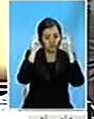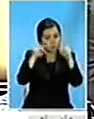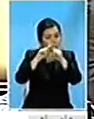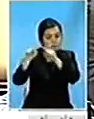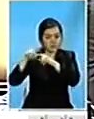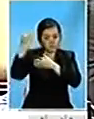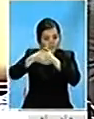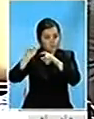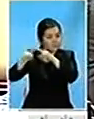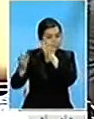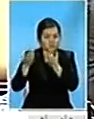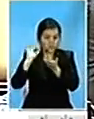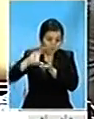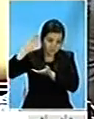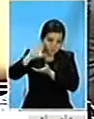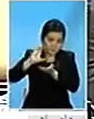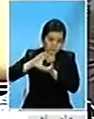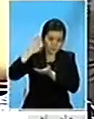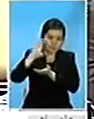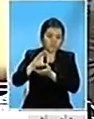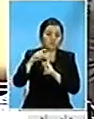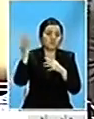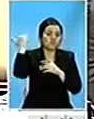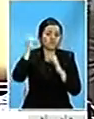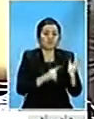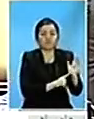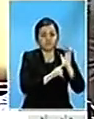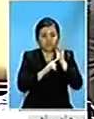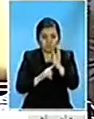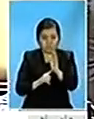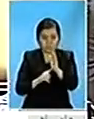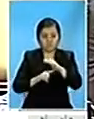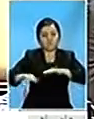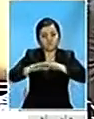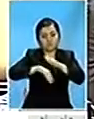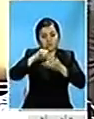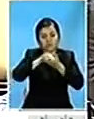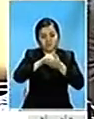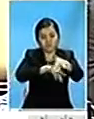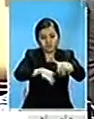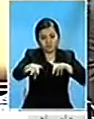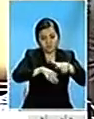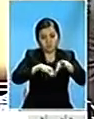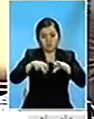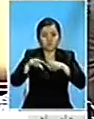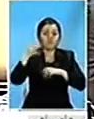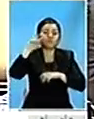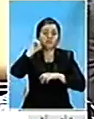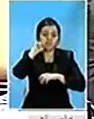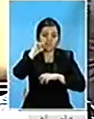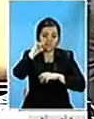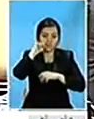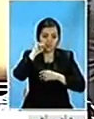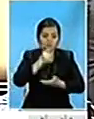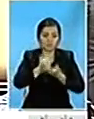บเรียนชี้แจงว่าเมื่อครั้งเสนอการลงทุนในโครงสร้างพื้นฐานเรื่องของการบริหารจัดการน้ำ